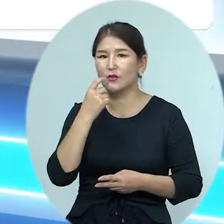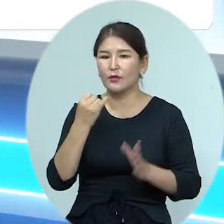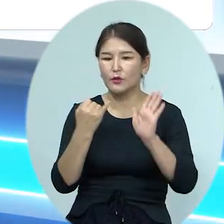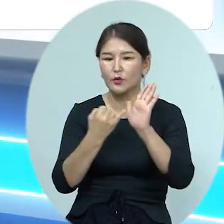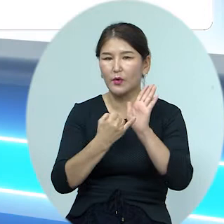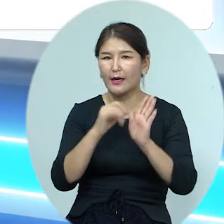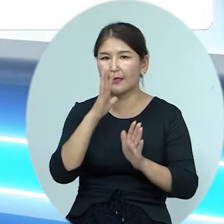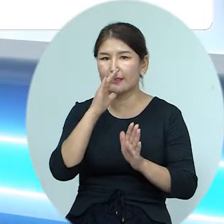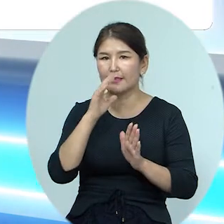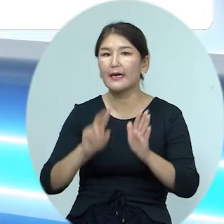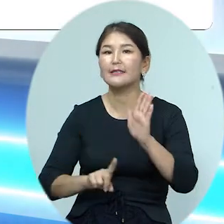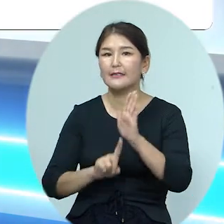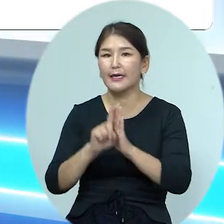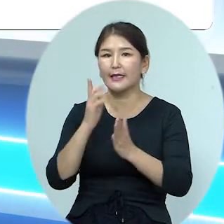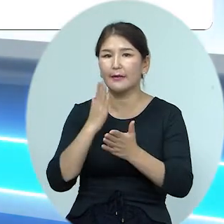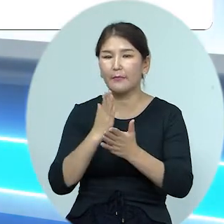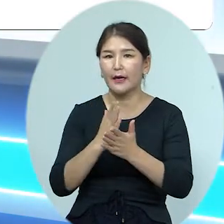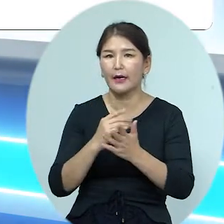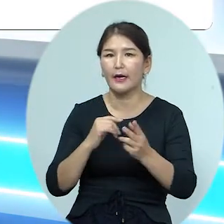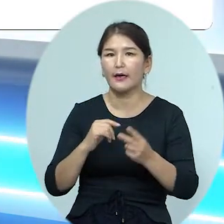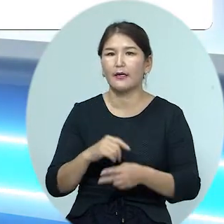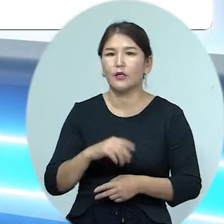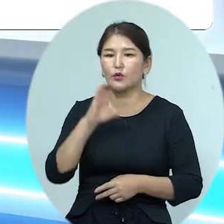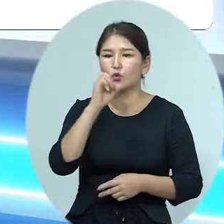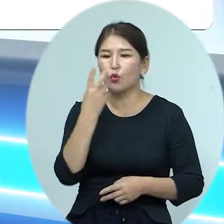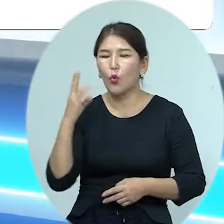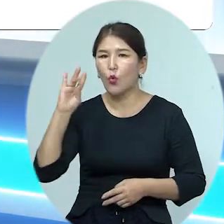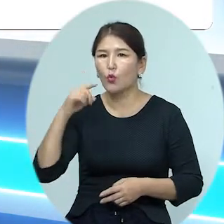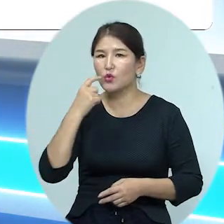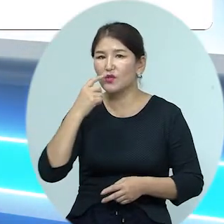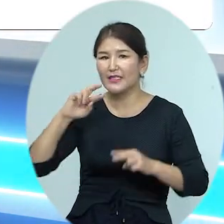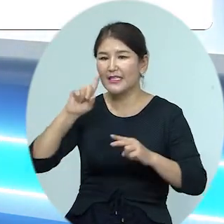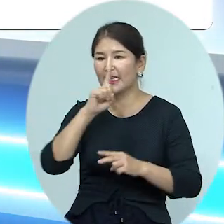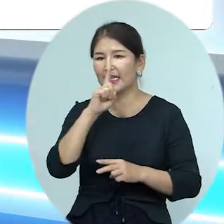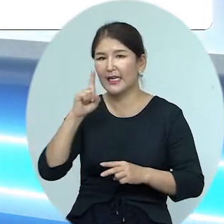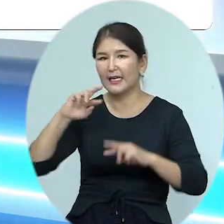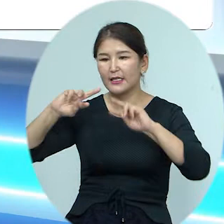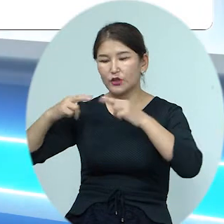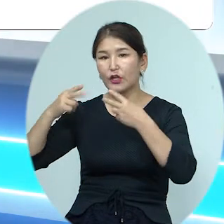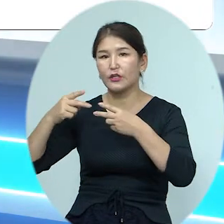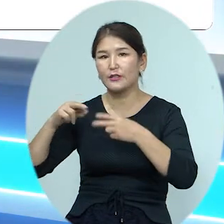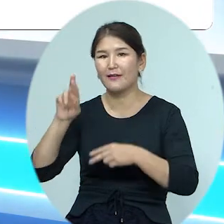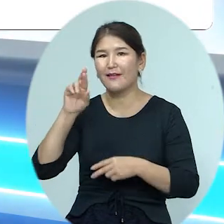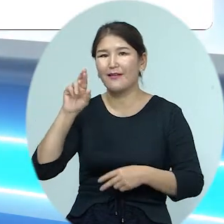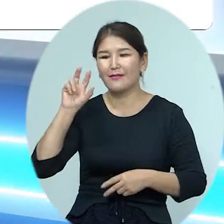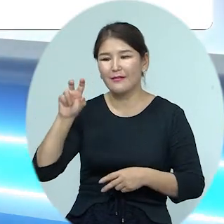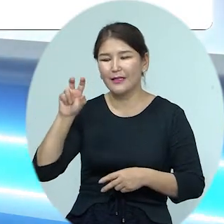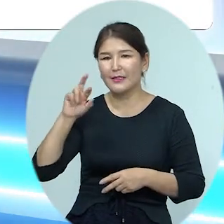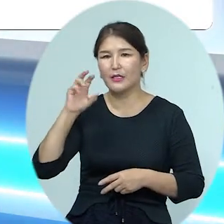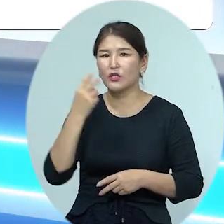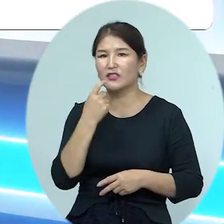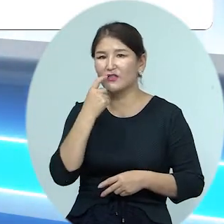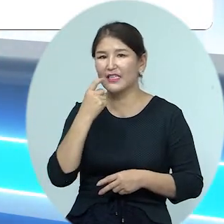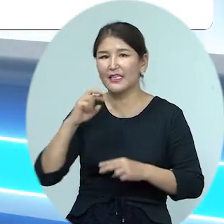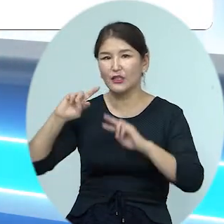нас орчимтойгоос шүдэлж гарч ирдэг. Сүүн шүднүүд нэг нэгээрээ солигдоод дараагийн байнгын ясан шүдээр солигдож хөдлөх